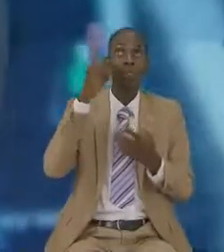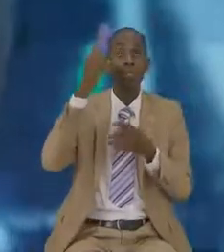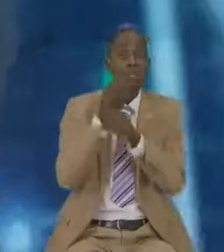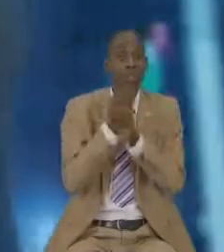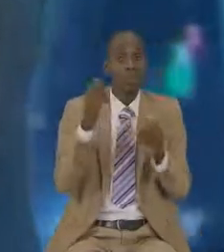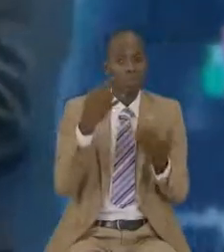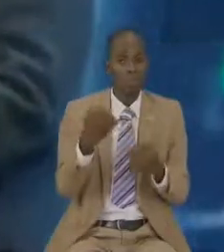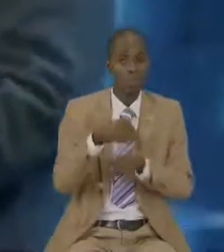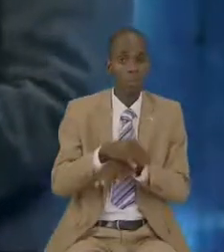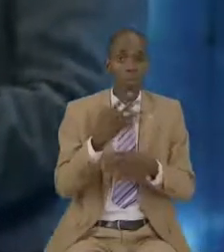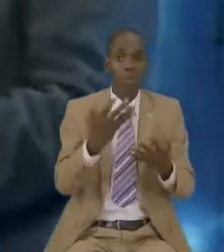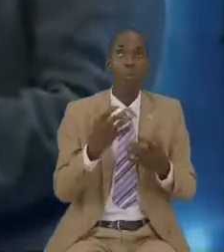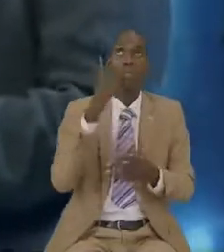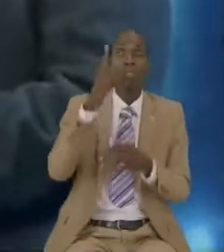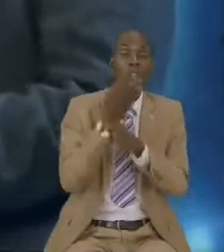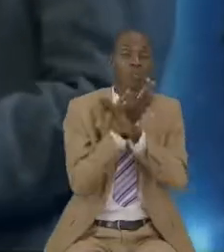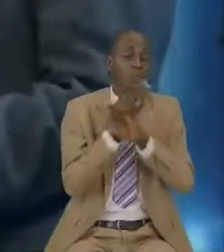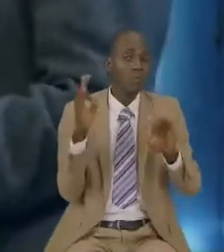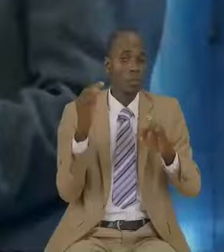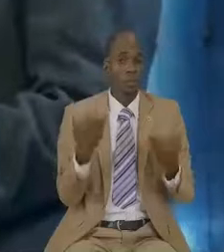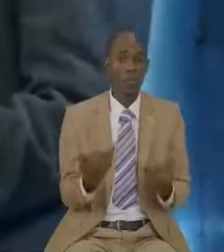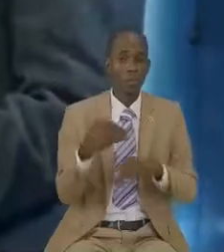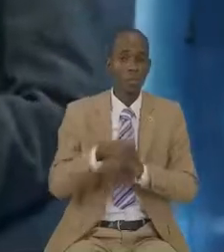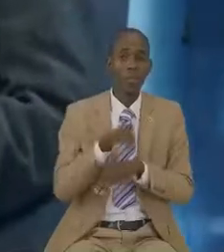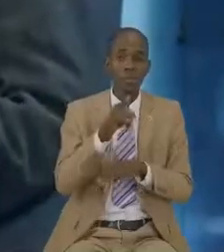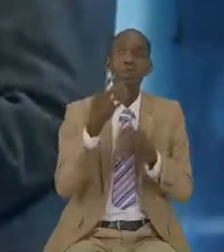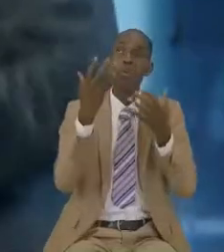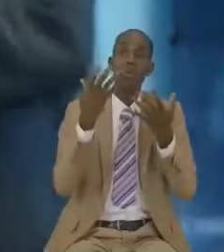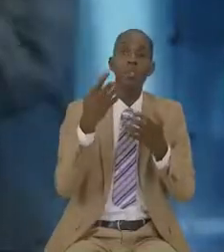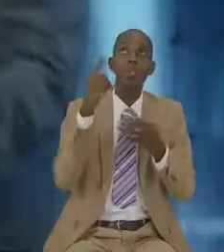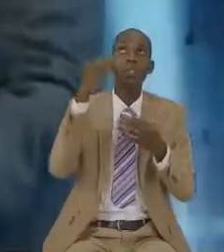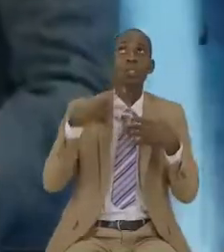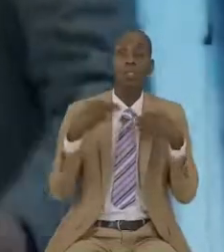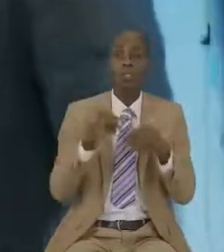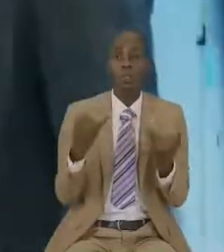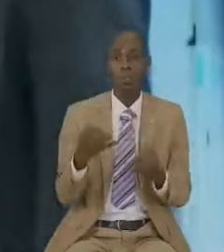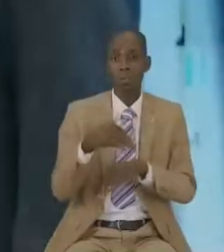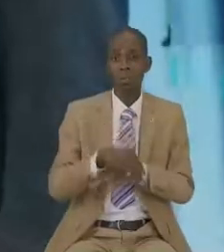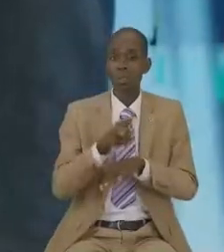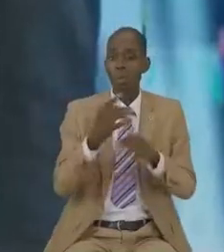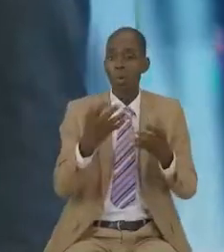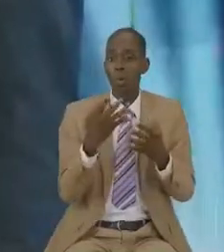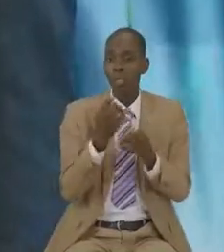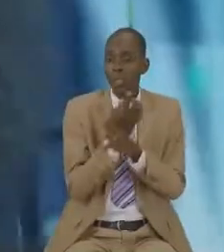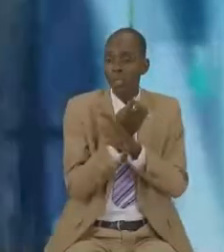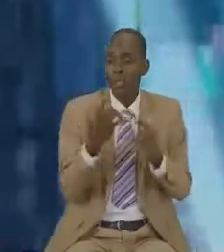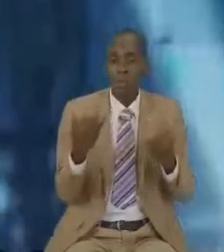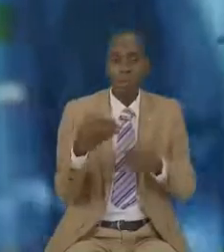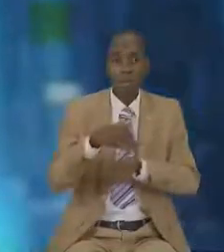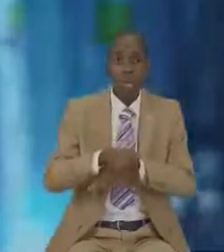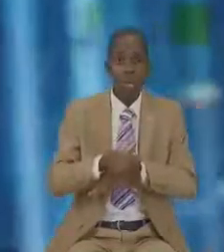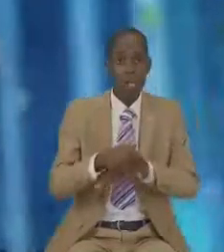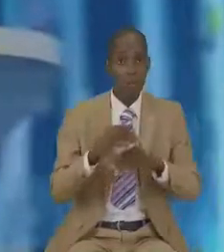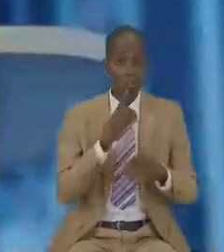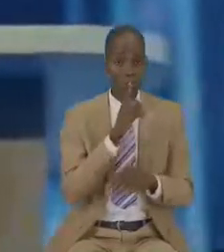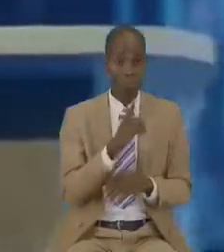Est-ce que tu veux sa libération ce soir? Est-ce que tu veux sa guérison ce soir? Est-ce que tu veux la délivrance ce soir? La tête baissée, les